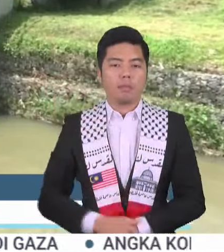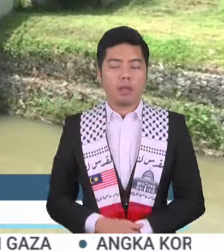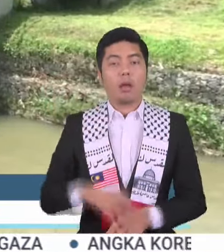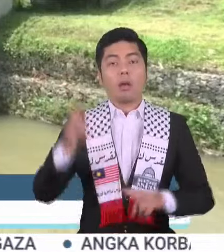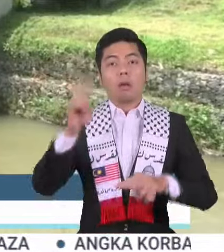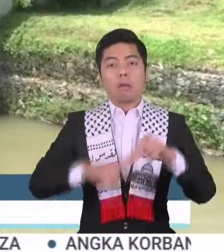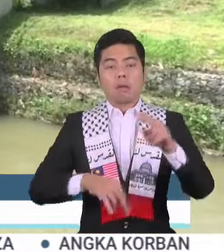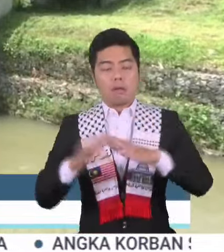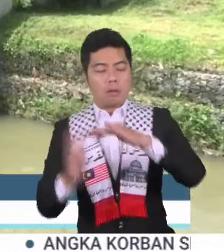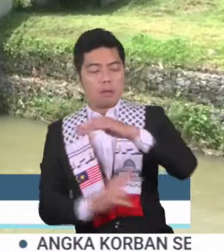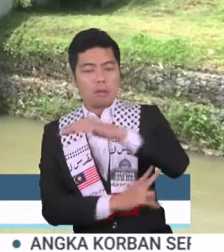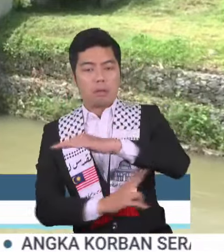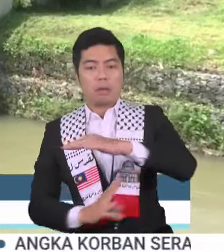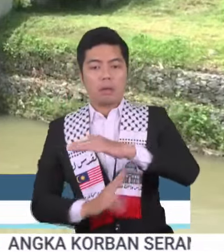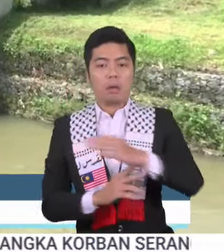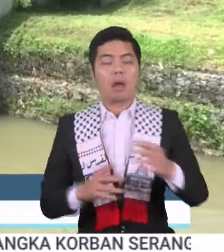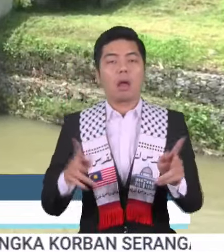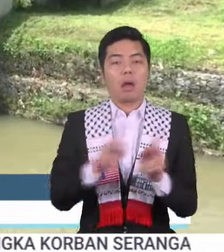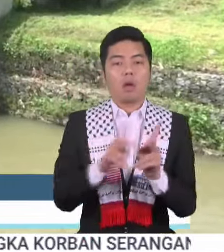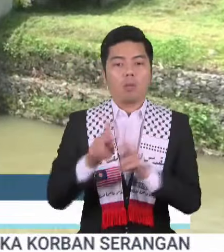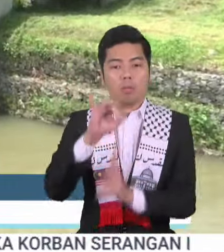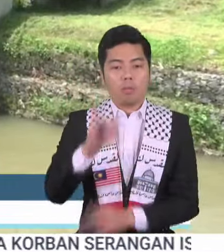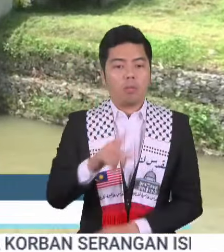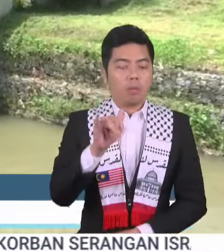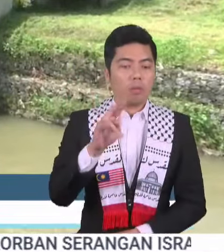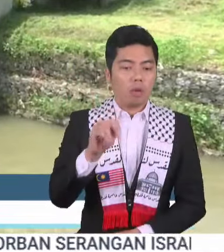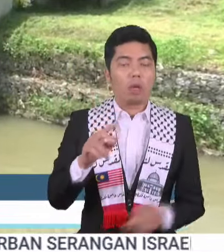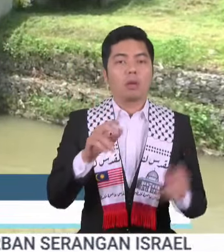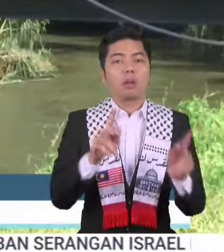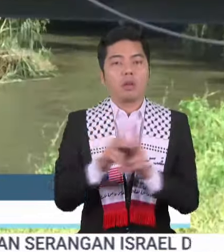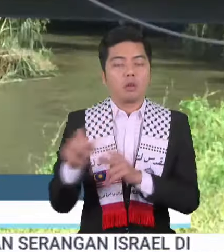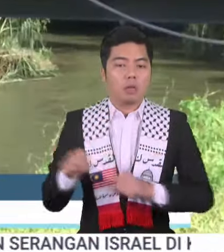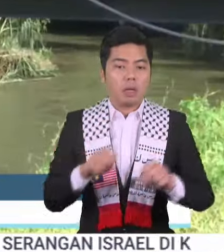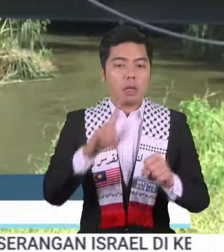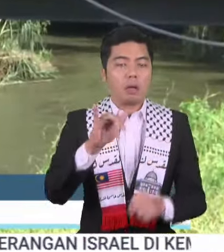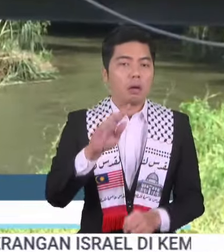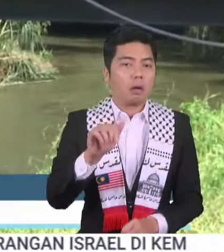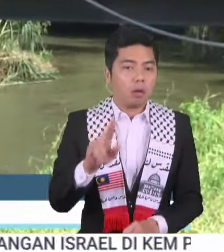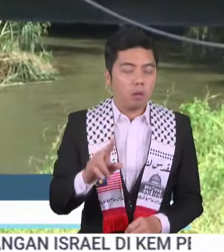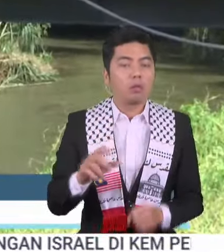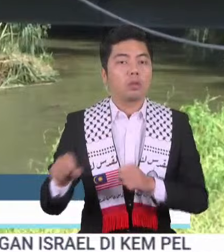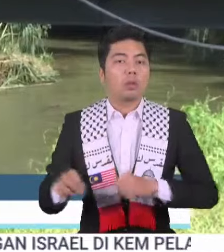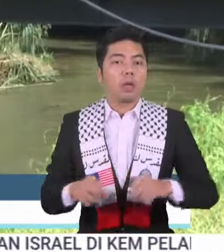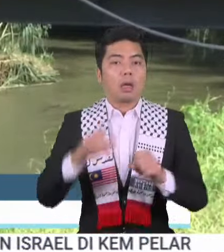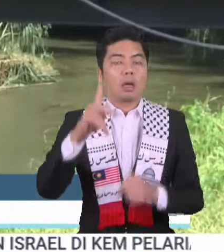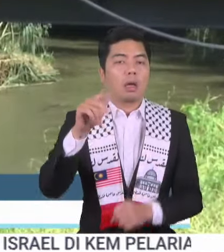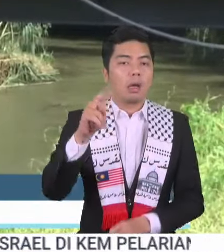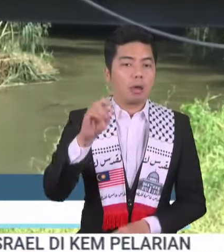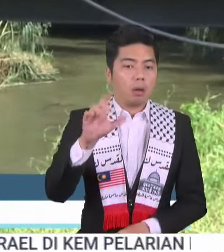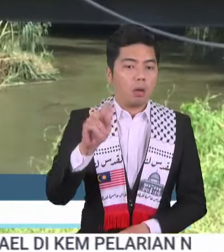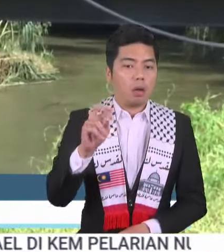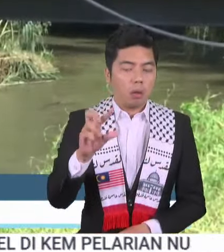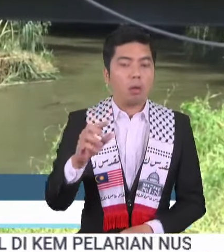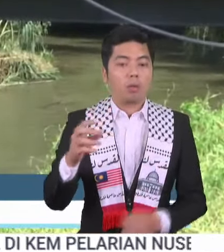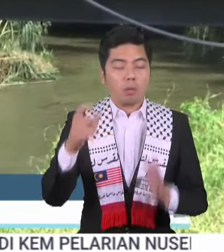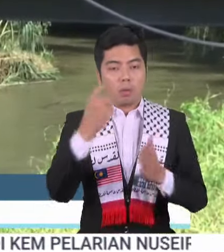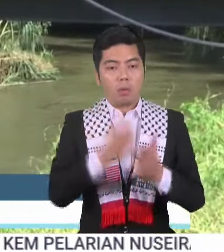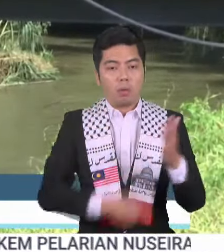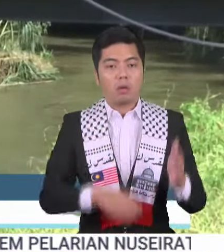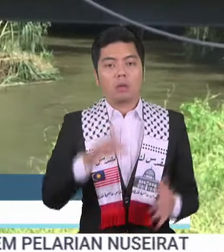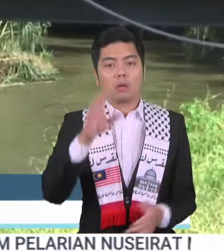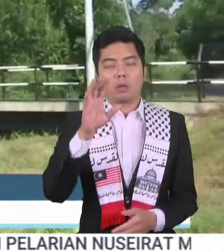Pembinaan jambatan pertanian di Kampung Calin, Kampung Sungai Limau dan Kampung Lubuk Gancong itu menelan kos sebanyak